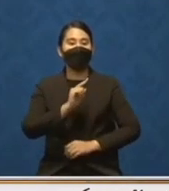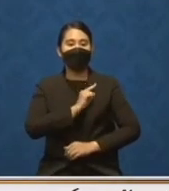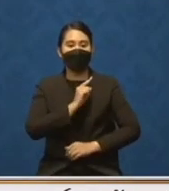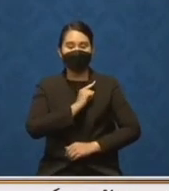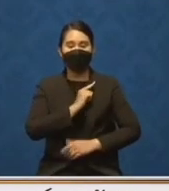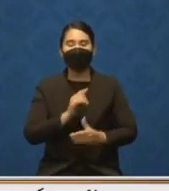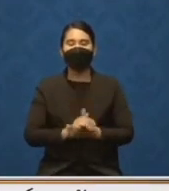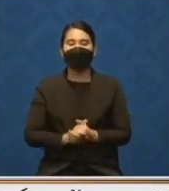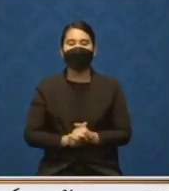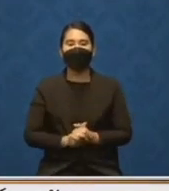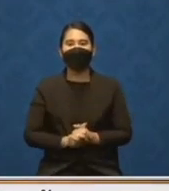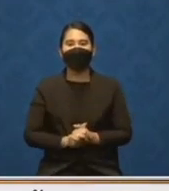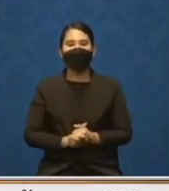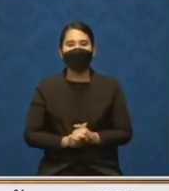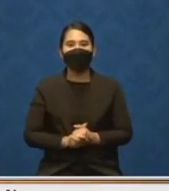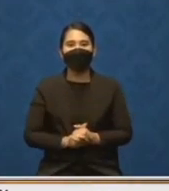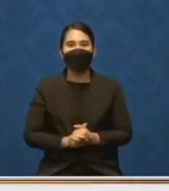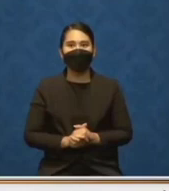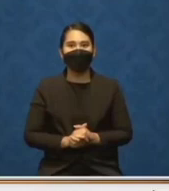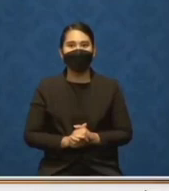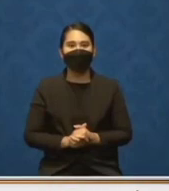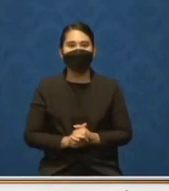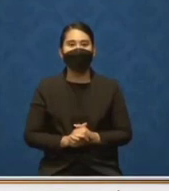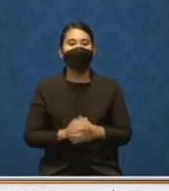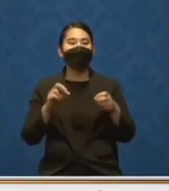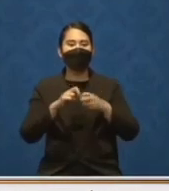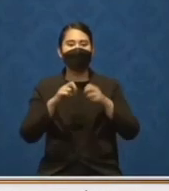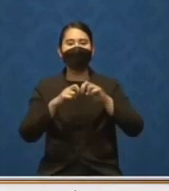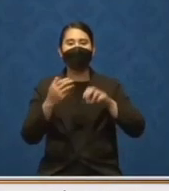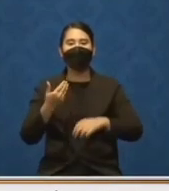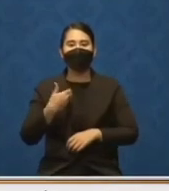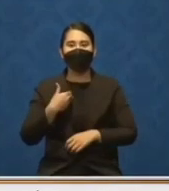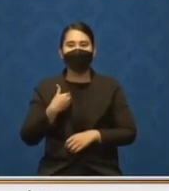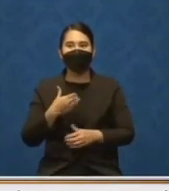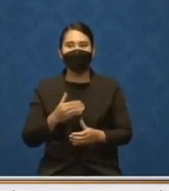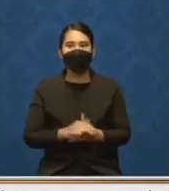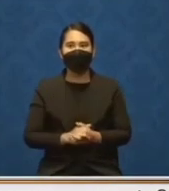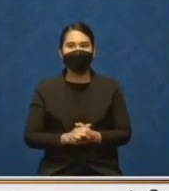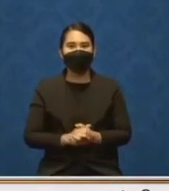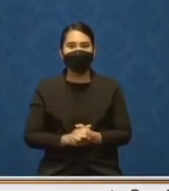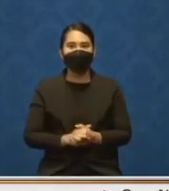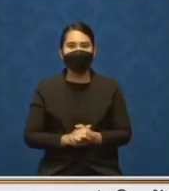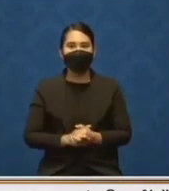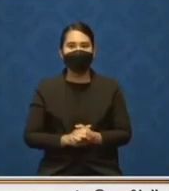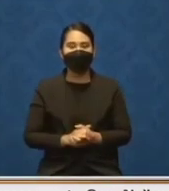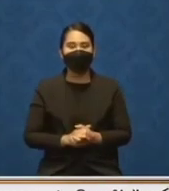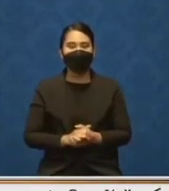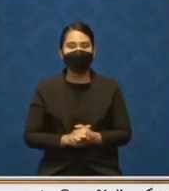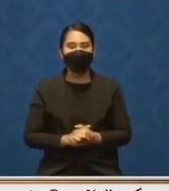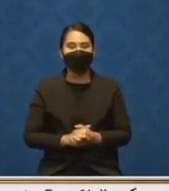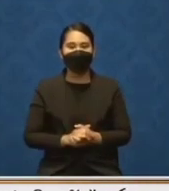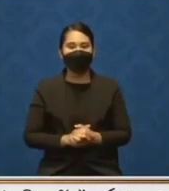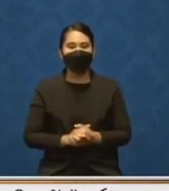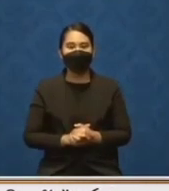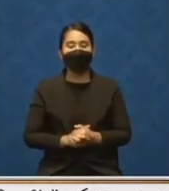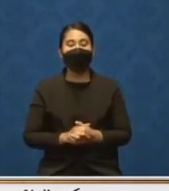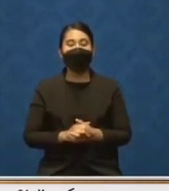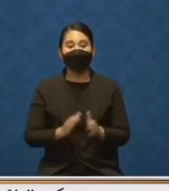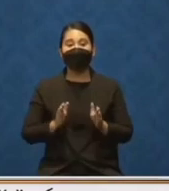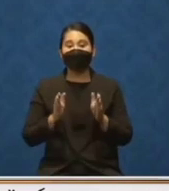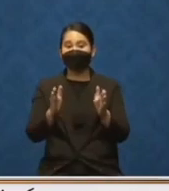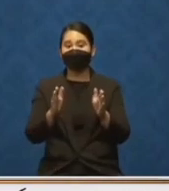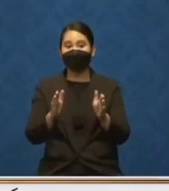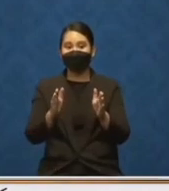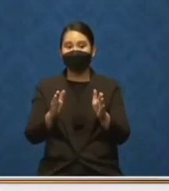งบประมาณไปนะครับท่านประธานที่เคารพครับมันมีปัญหามันมีปัญหาว่าอะไรครับจำท้ายครับไอ้ส่วนของทางหลวงชนบท